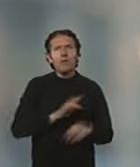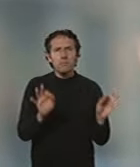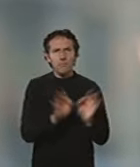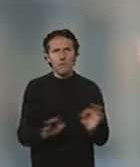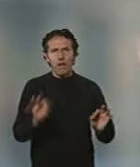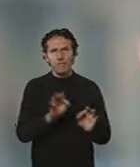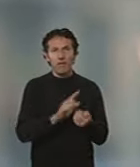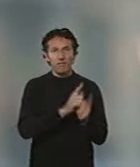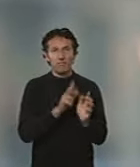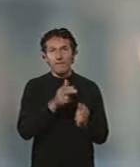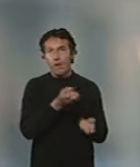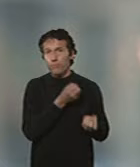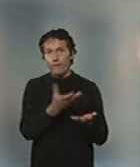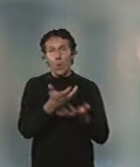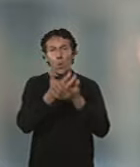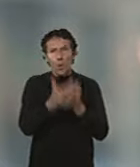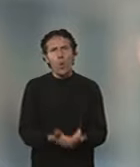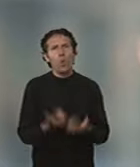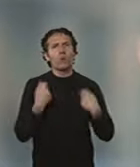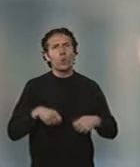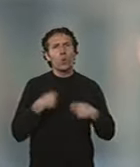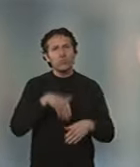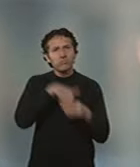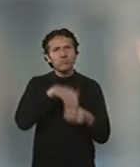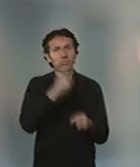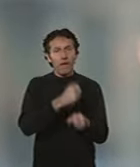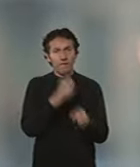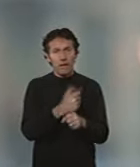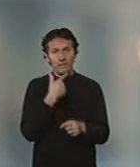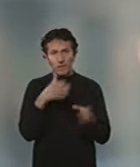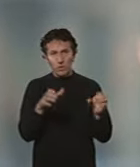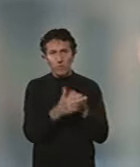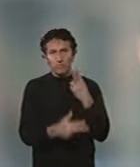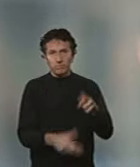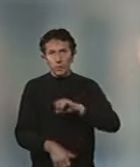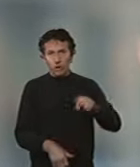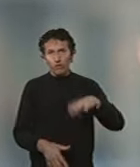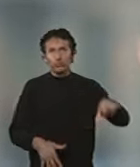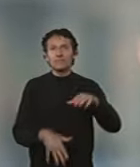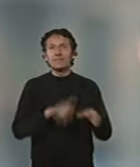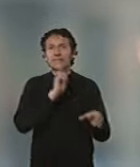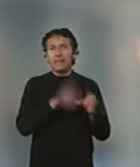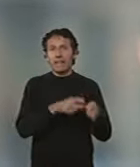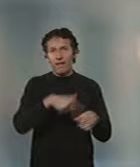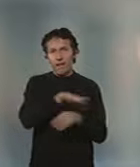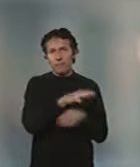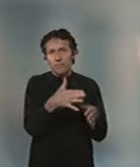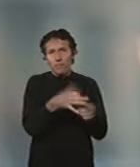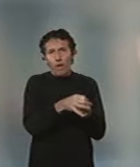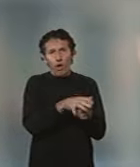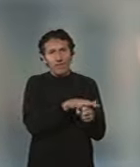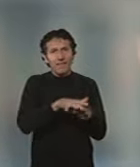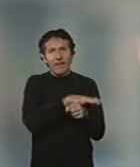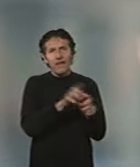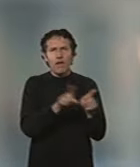vous allez alourdir le coût du travail je le dis au partis de la gauche et aux syndicalistes qui se sont pour une minorité d'entre